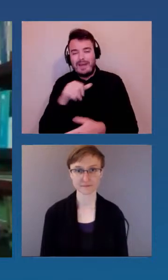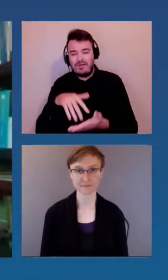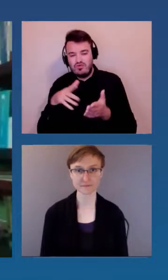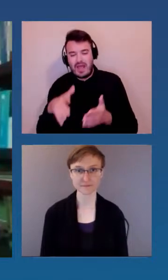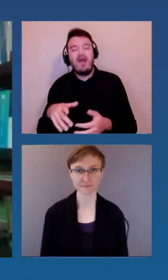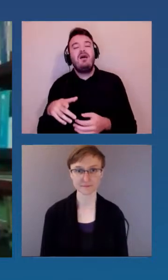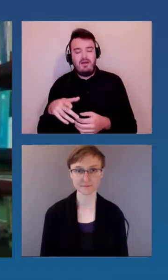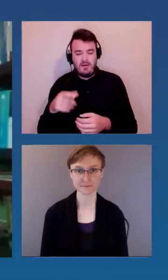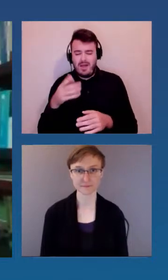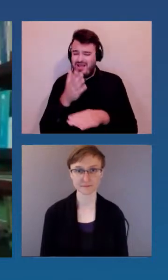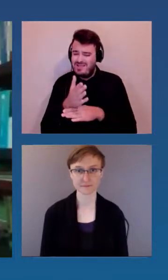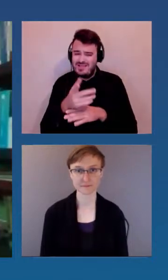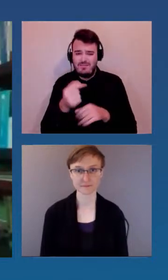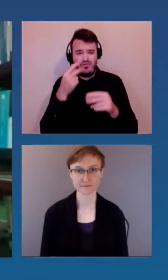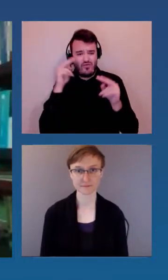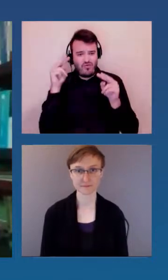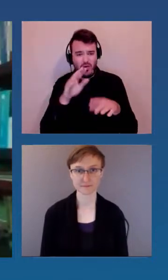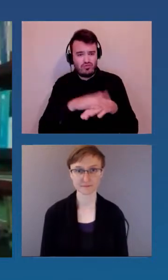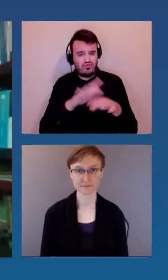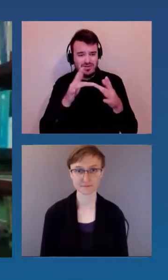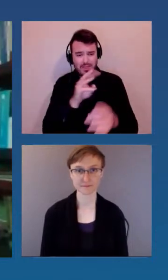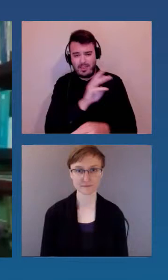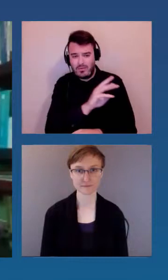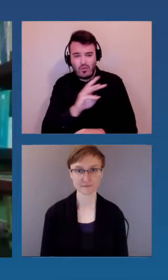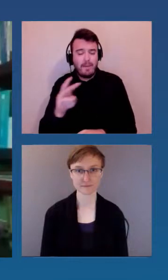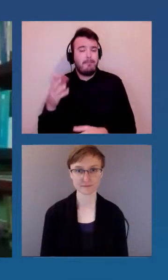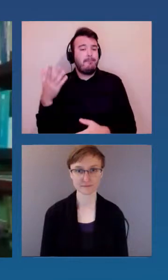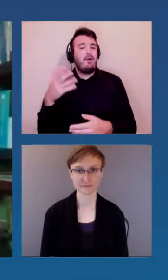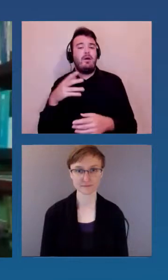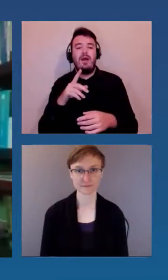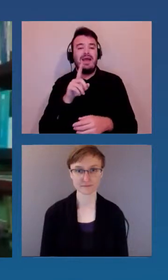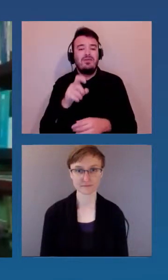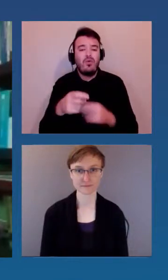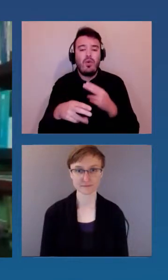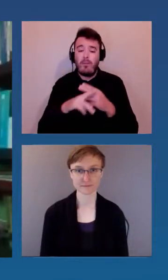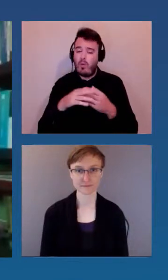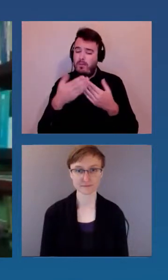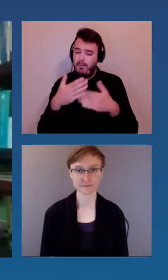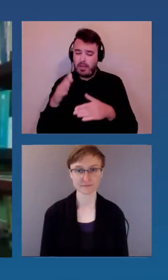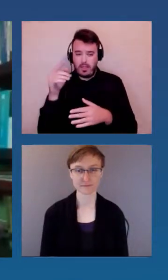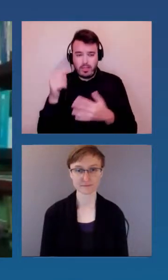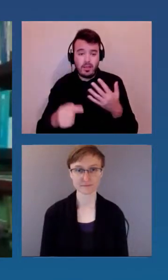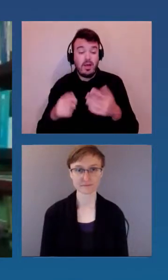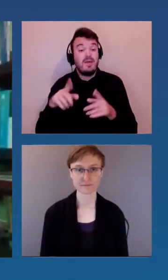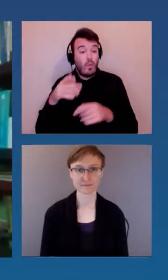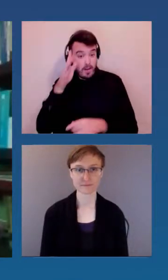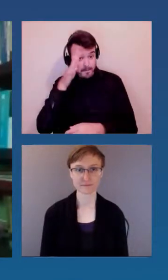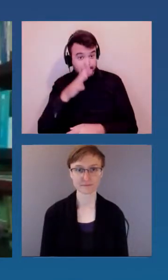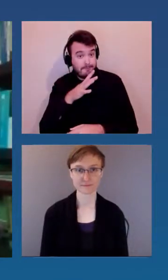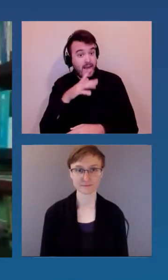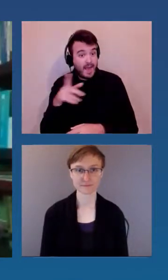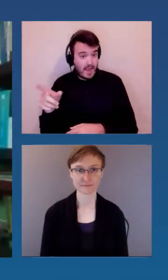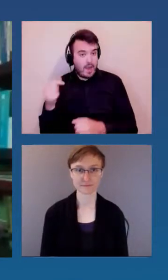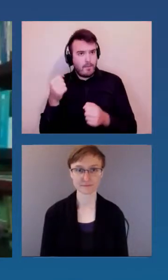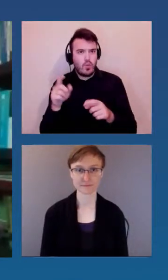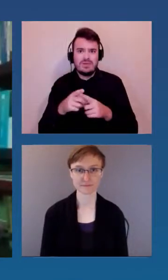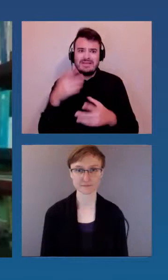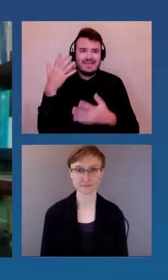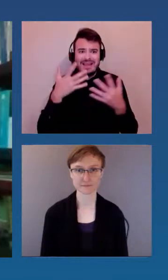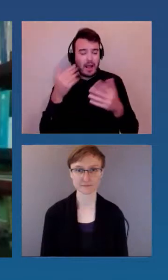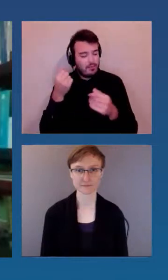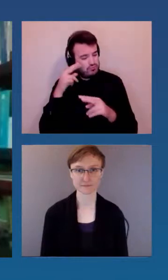professeurs qui communiquent individuellement aux besoins avec les étudiants. Et tout le personnel est habilité à répondre